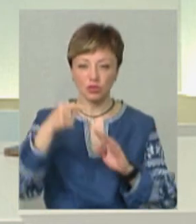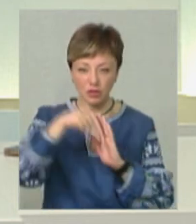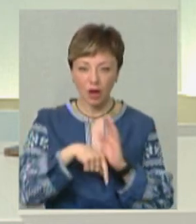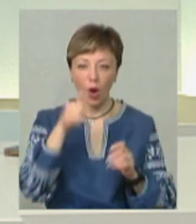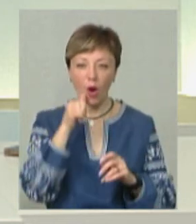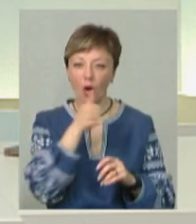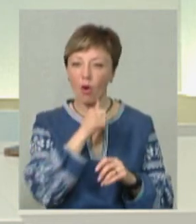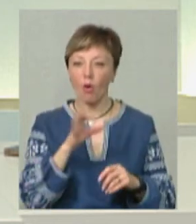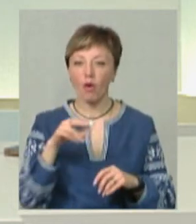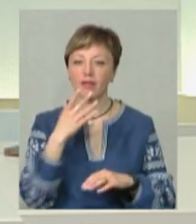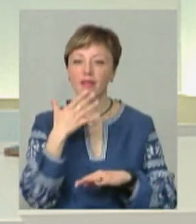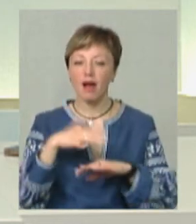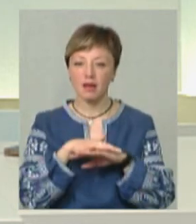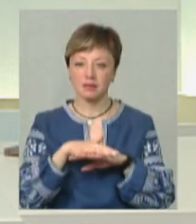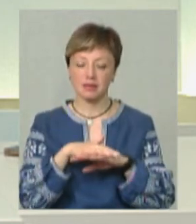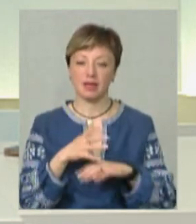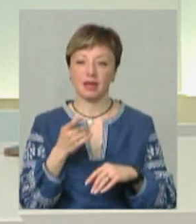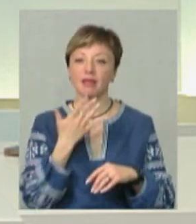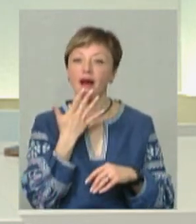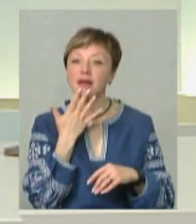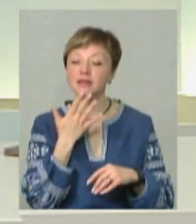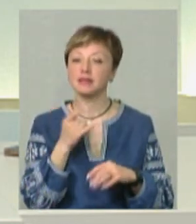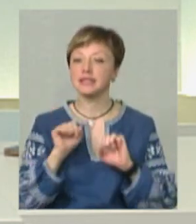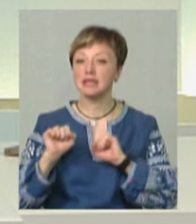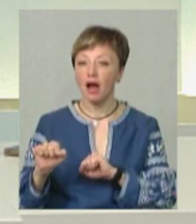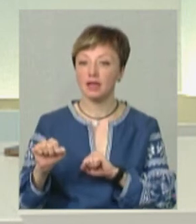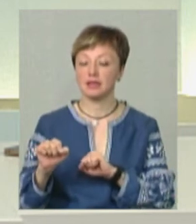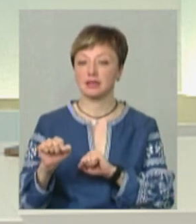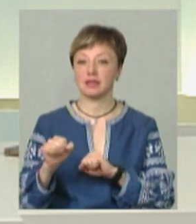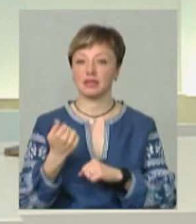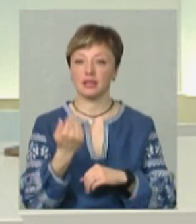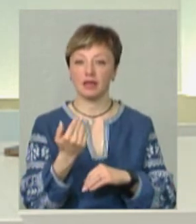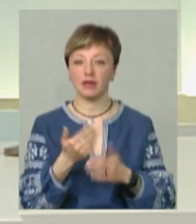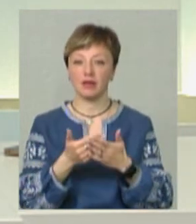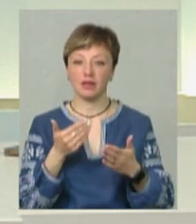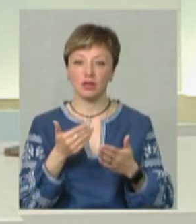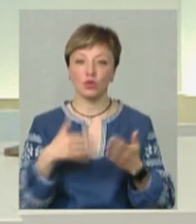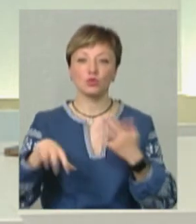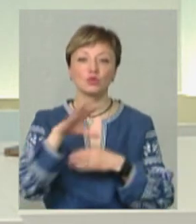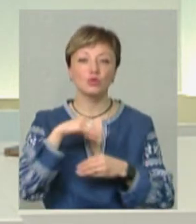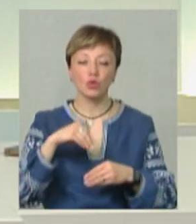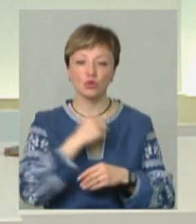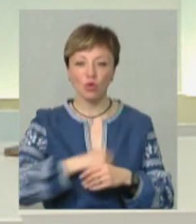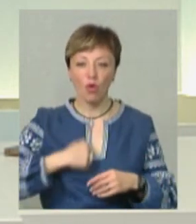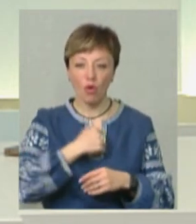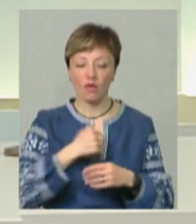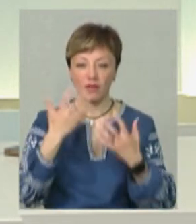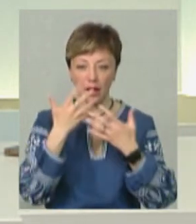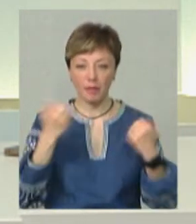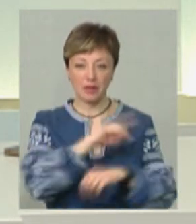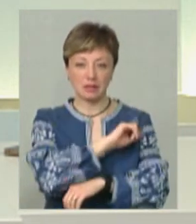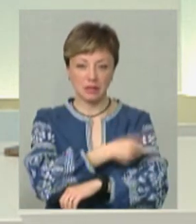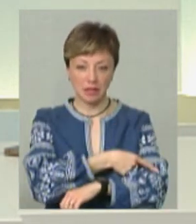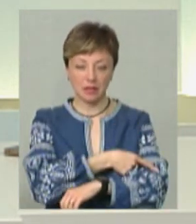код, код нації, який саме полягав у захисті її від усього злого, від темних